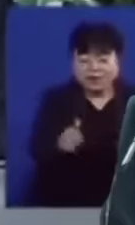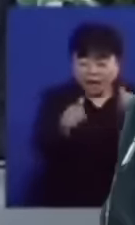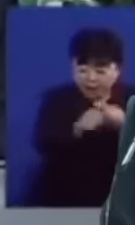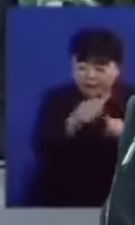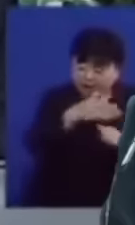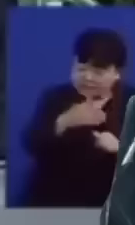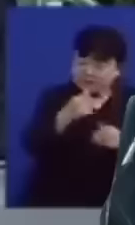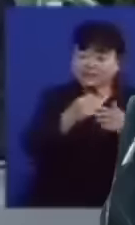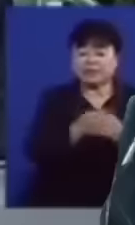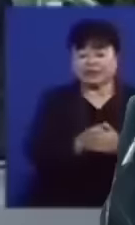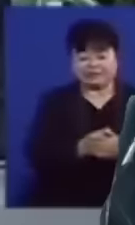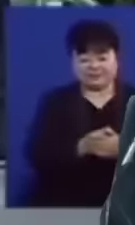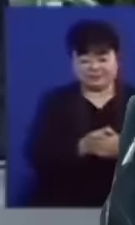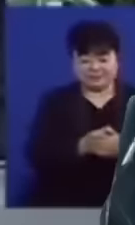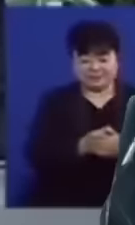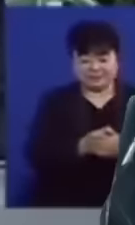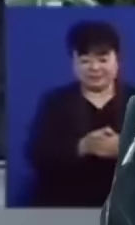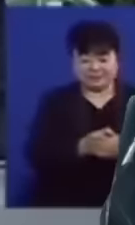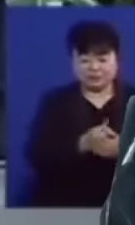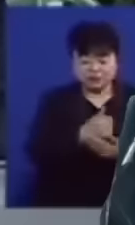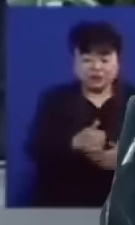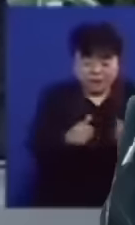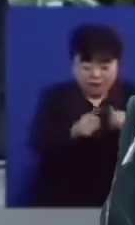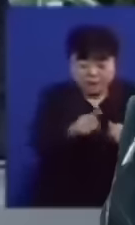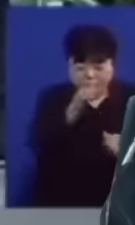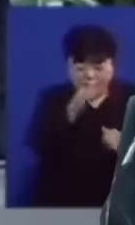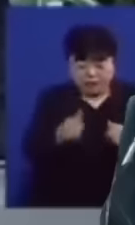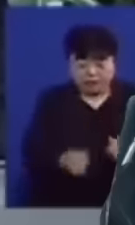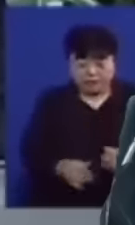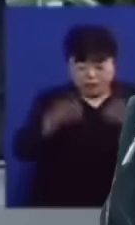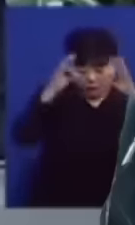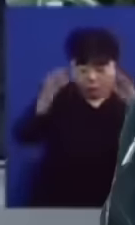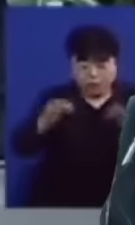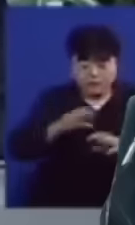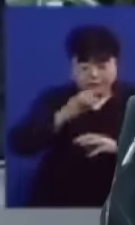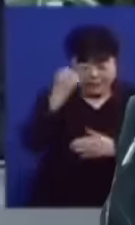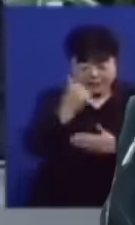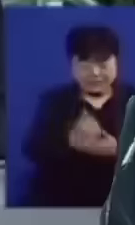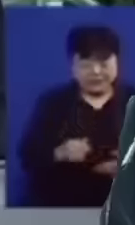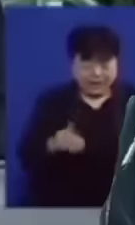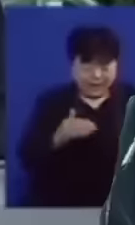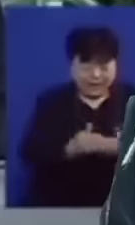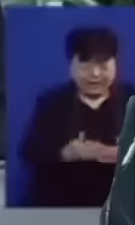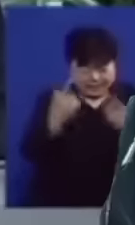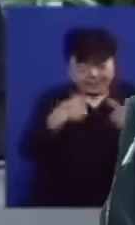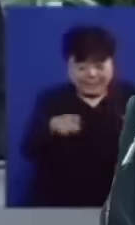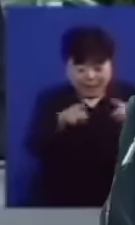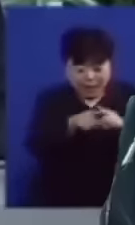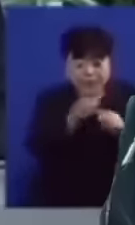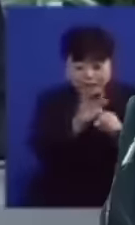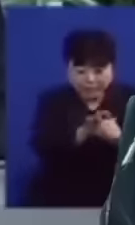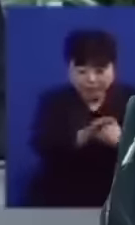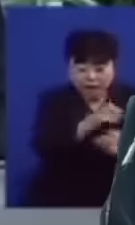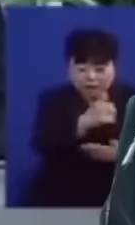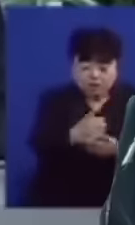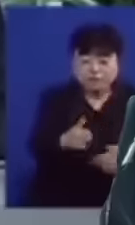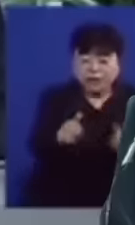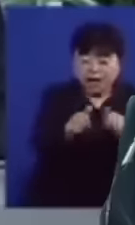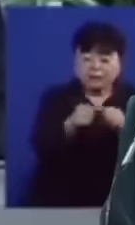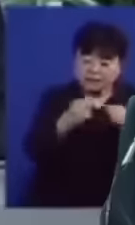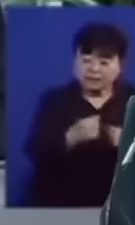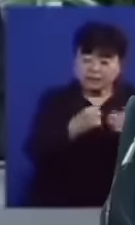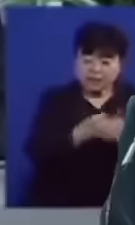간다. 같이 볼지어다 세상 끝날까지 내가 항상 너와 함께 하려. 주님 같이